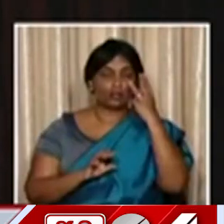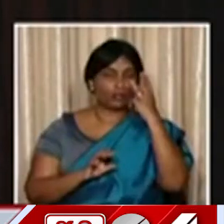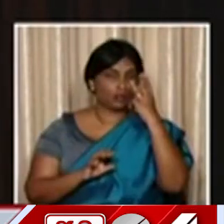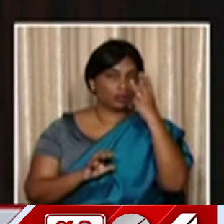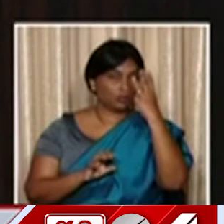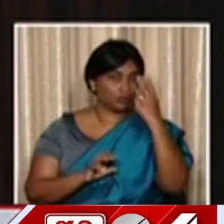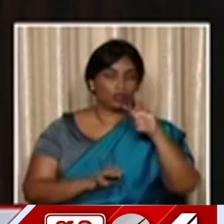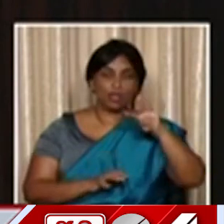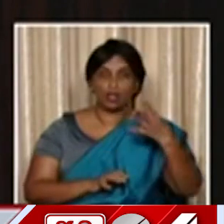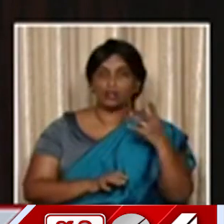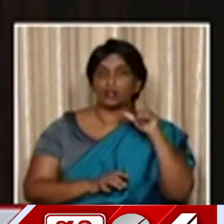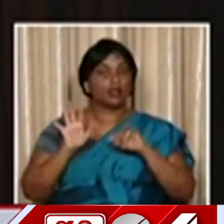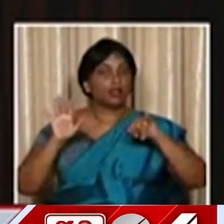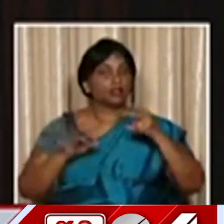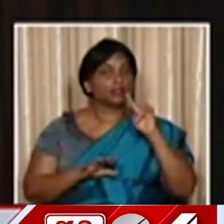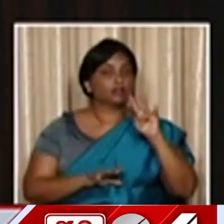पत्र